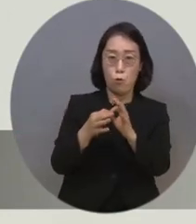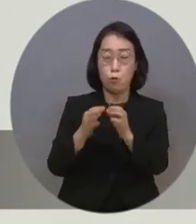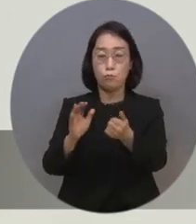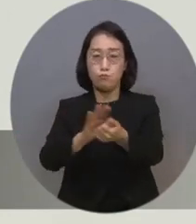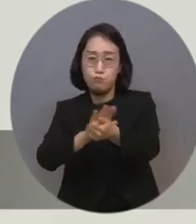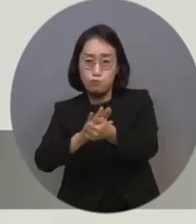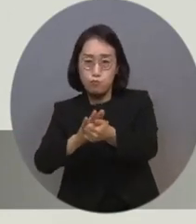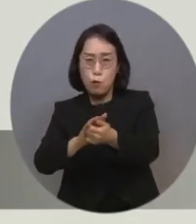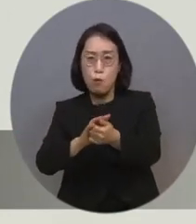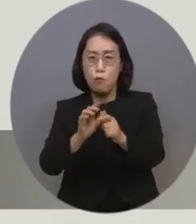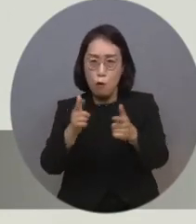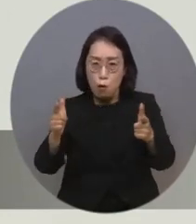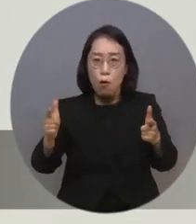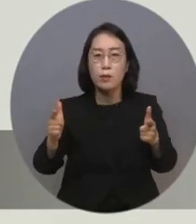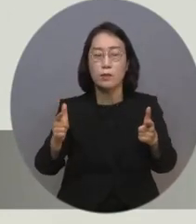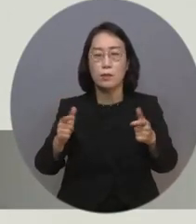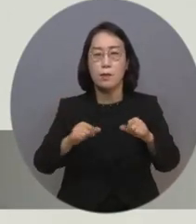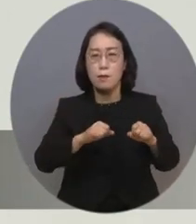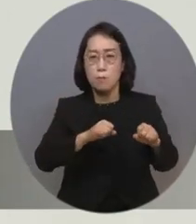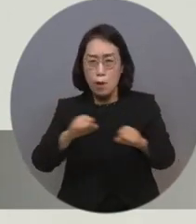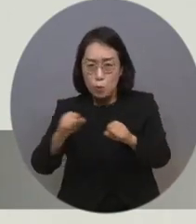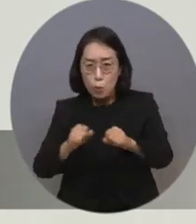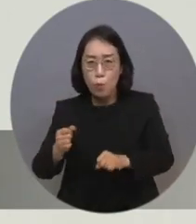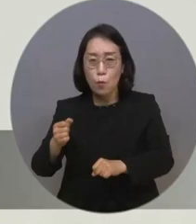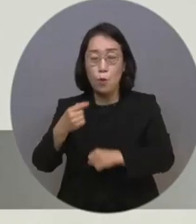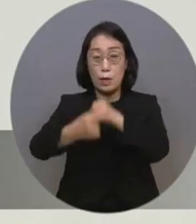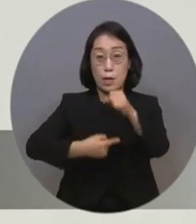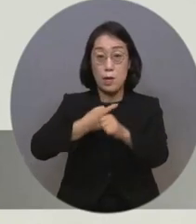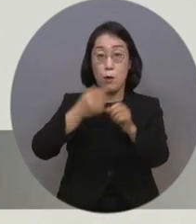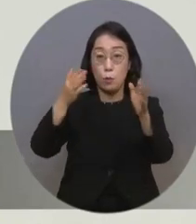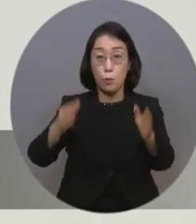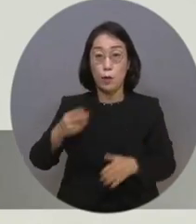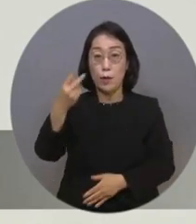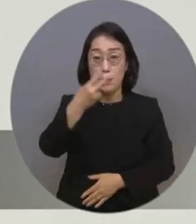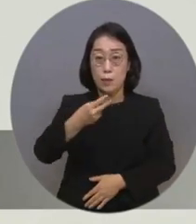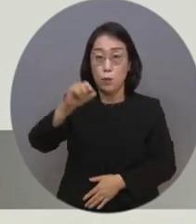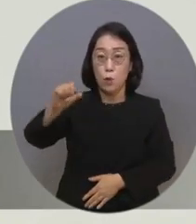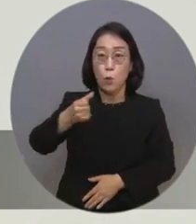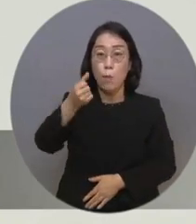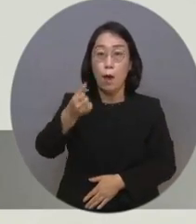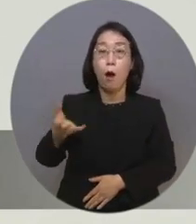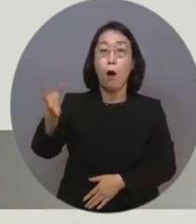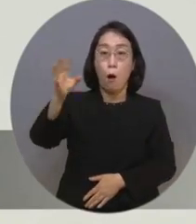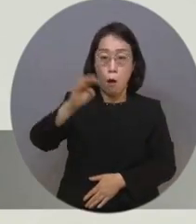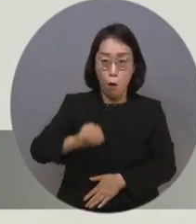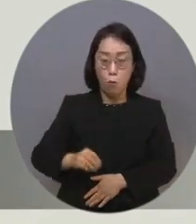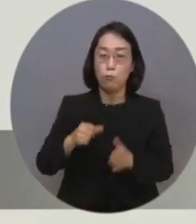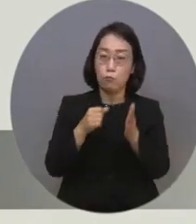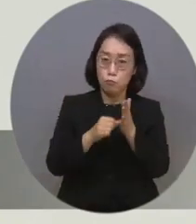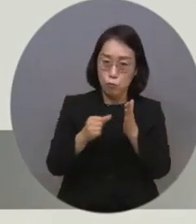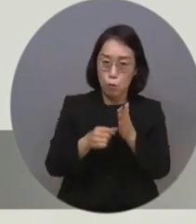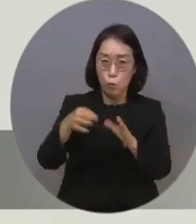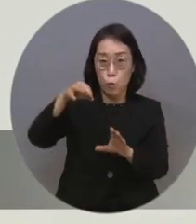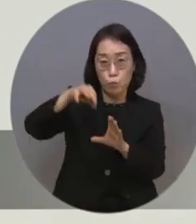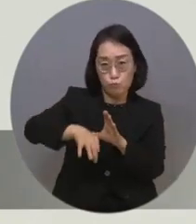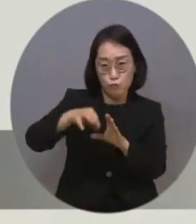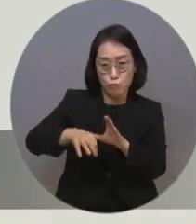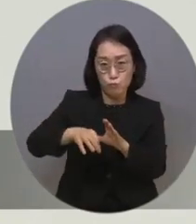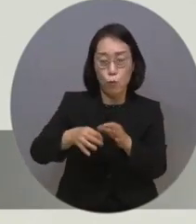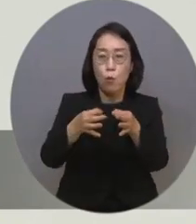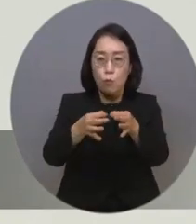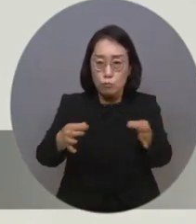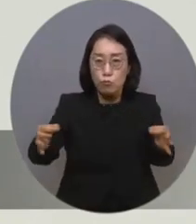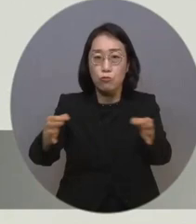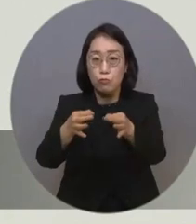다양한 사업을 통해서 연간 약 2,500억 원의 물품과 금품을